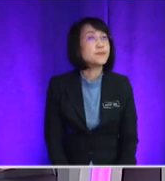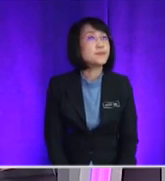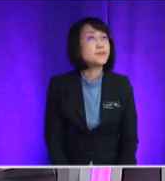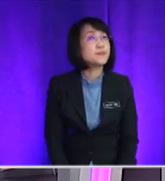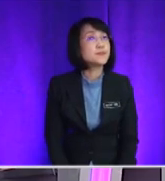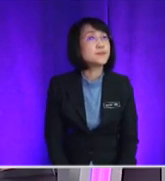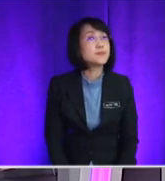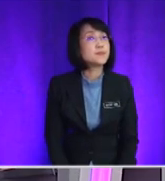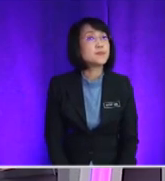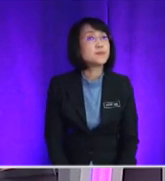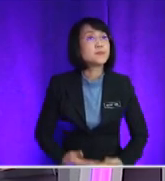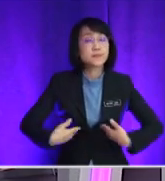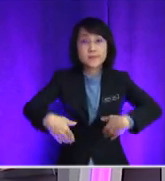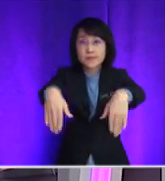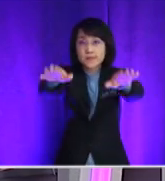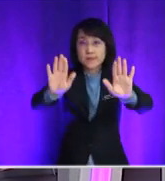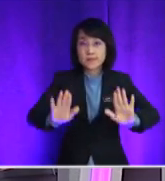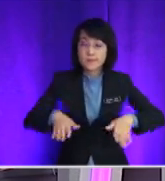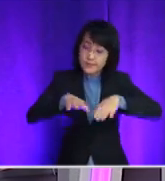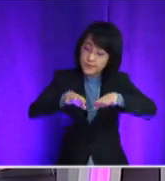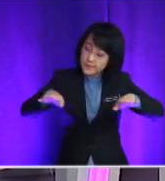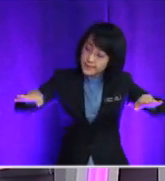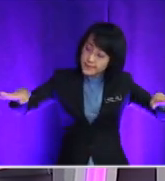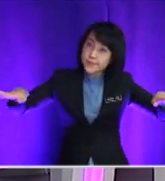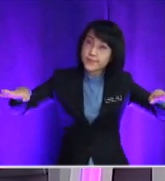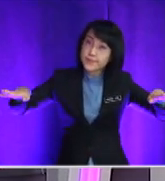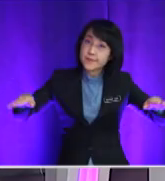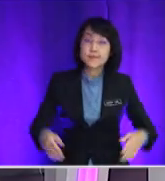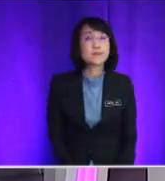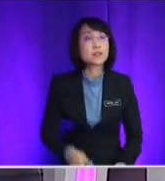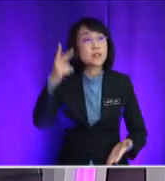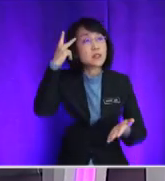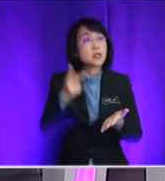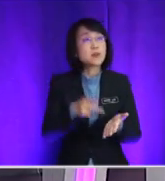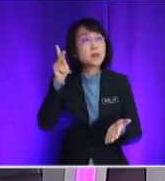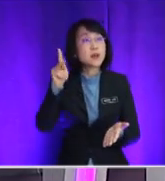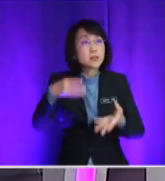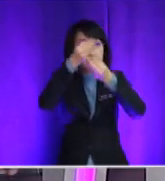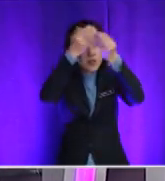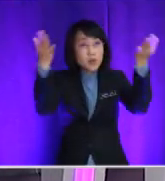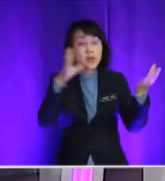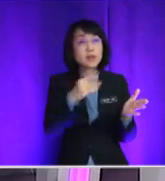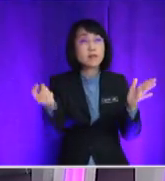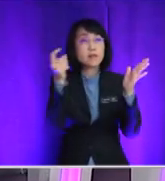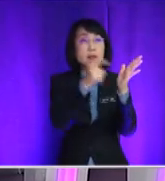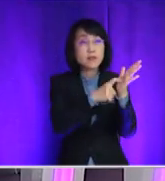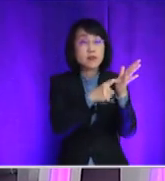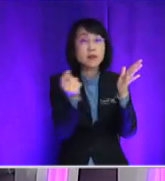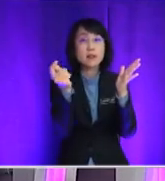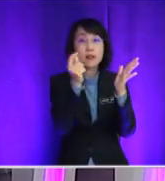kemudian bentang-bentang di atas permukaan air kemudian kenal pasti maklumat dan tante pola Oke